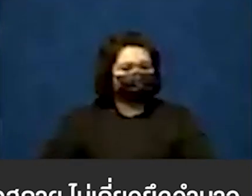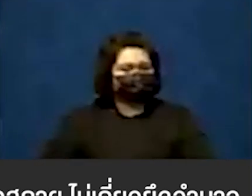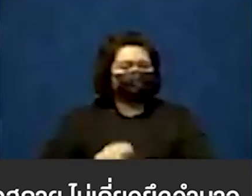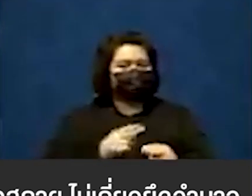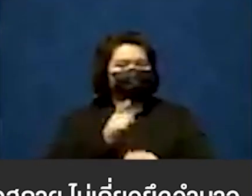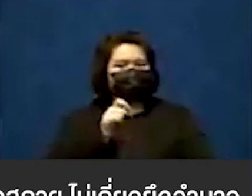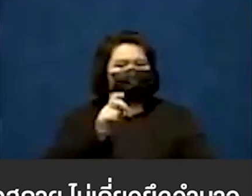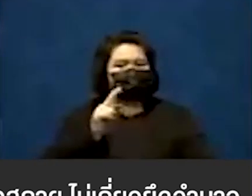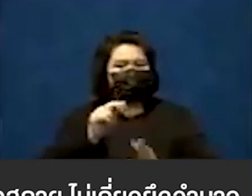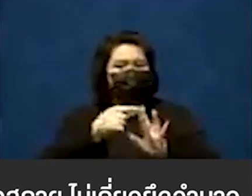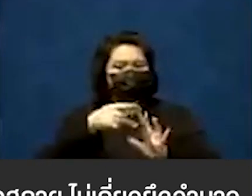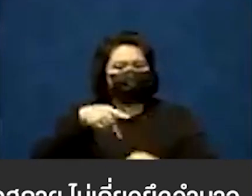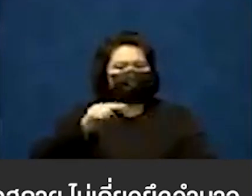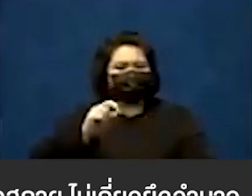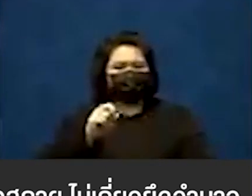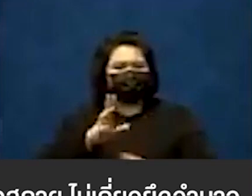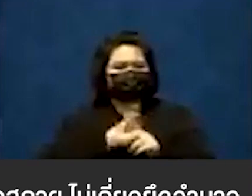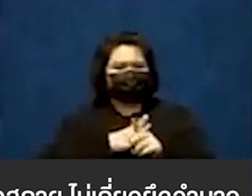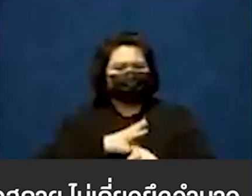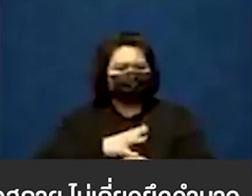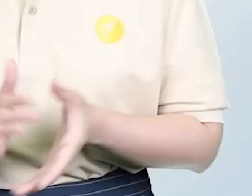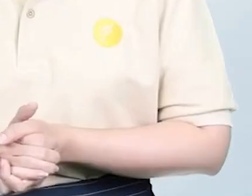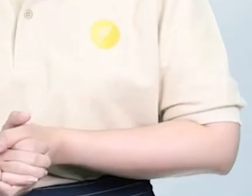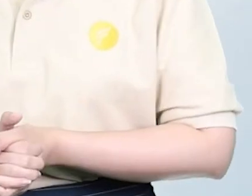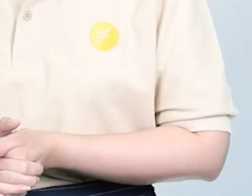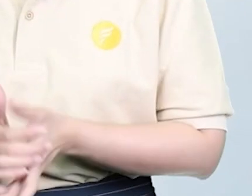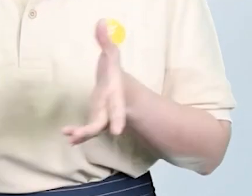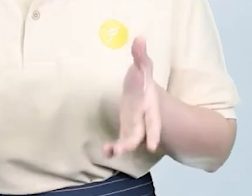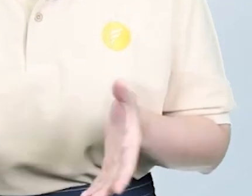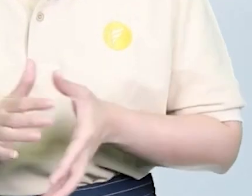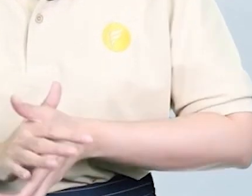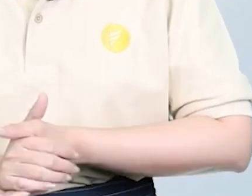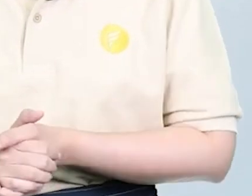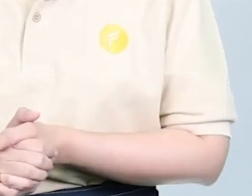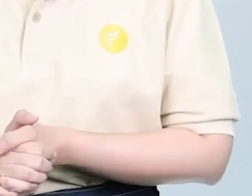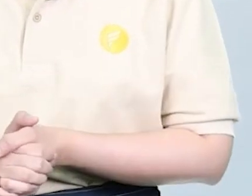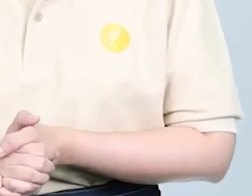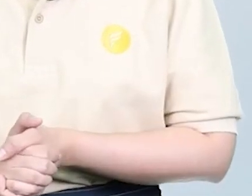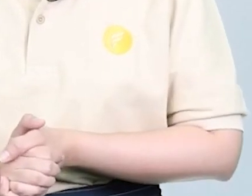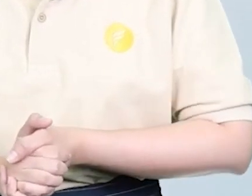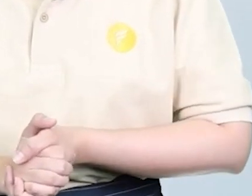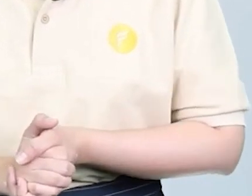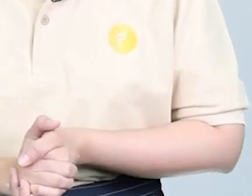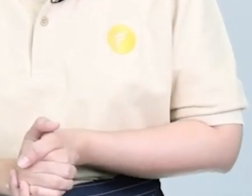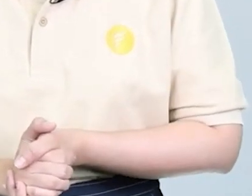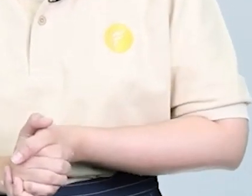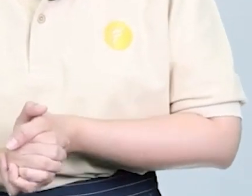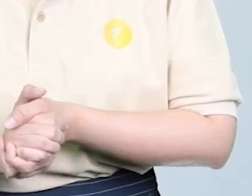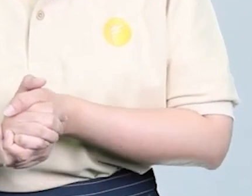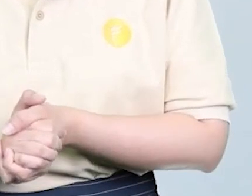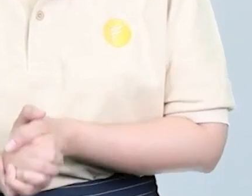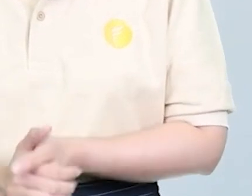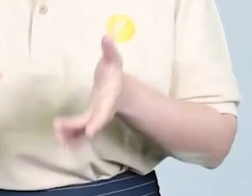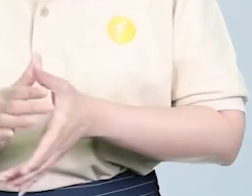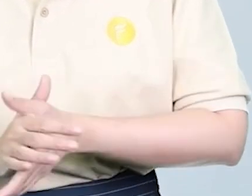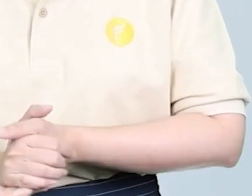ไมได้เกี่ยวห้องคุณก็ผมไปเกี่วห้องสวัสดีค่ะ วันนี้นะคะมาแนะนำเสือโปโลสถาบันที่